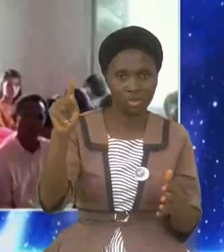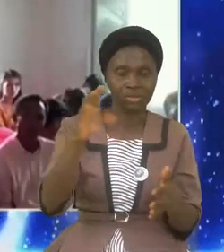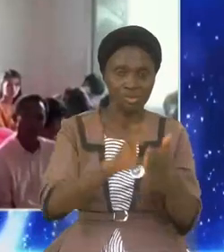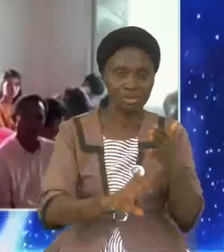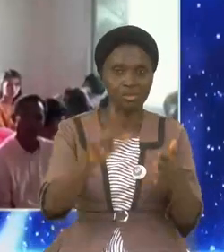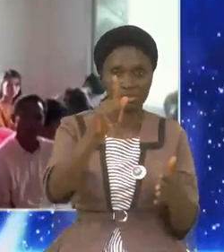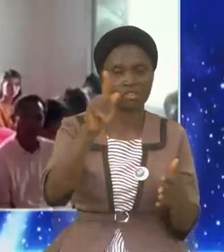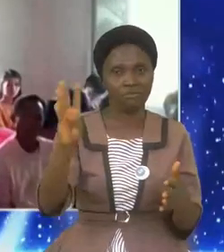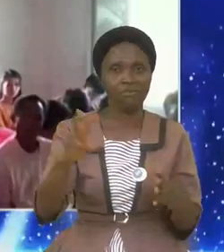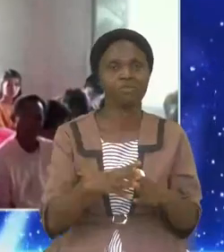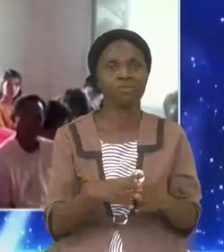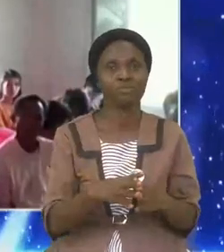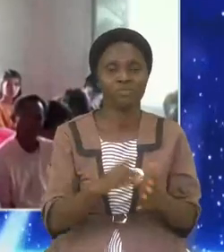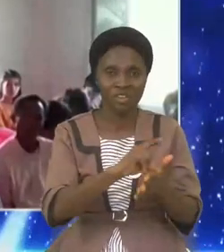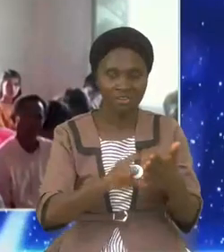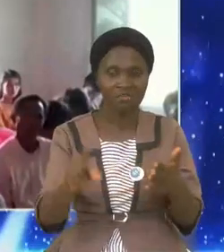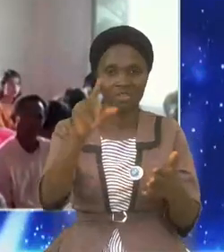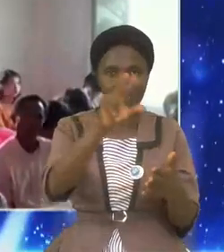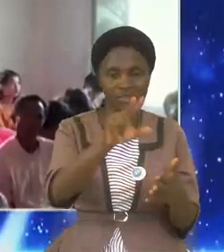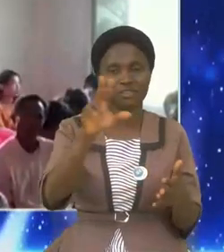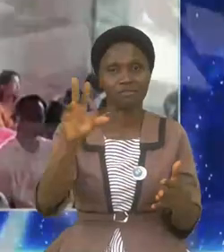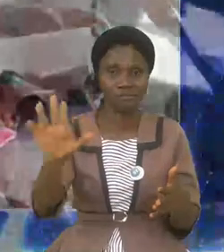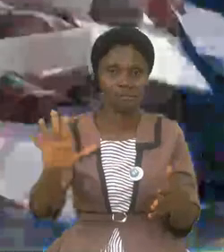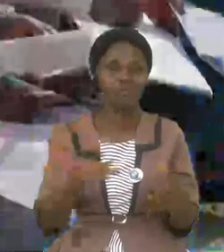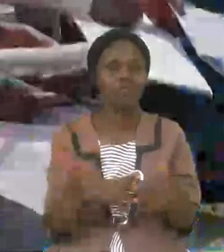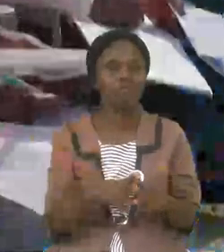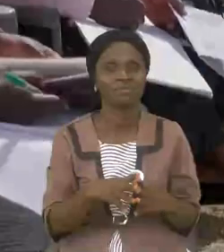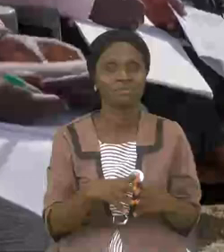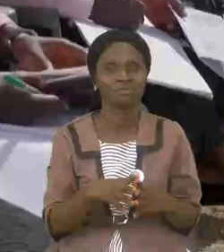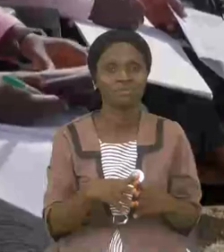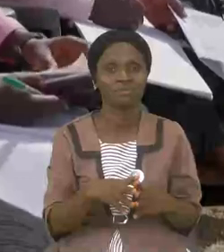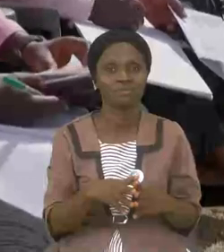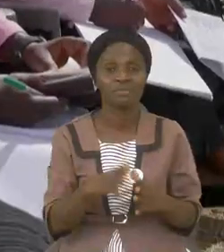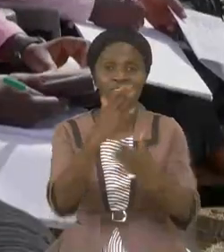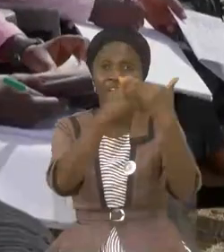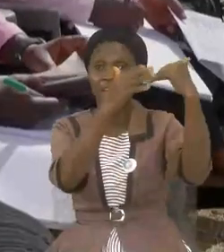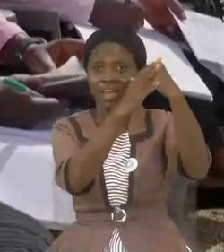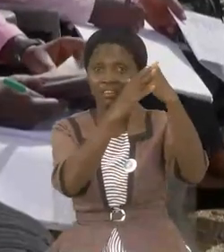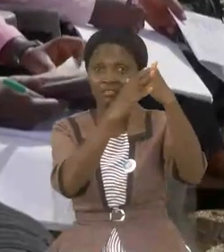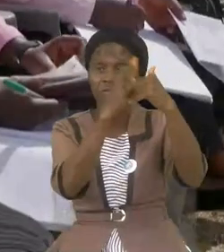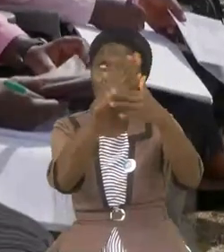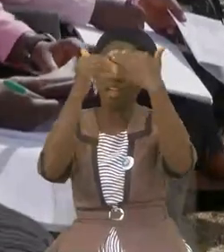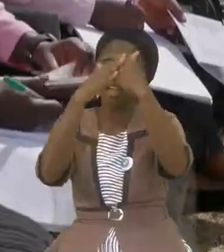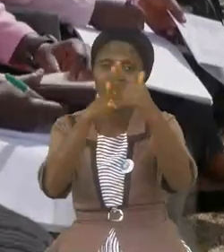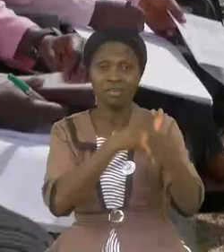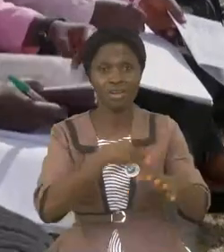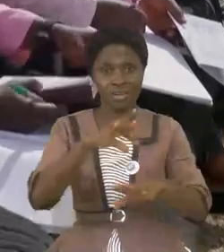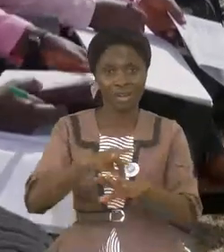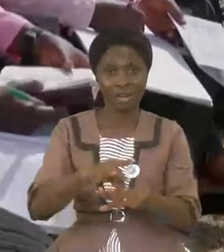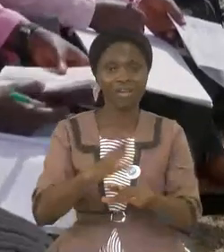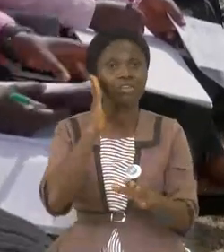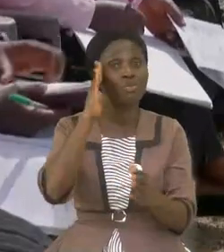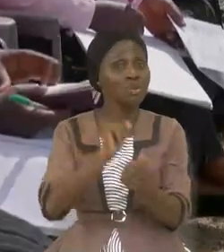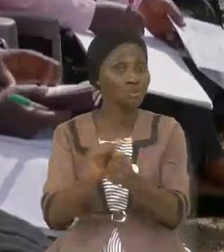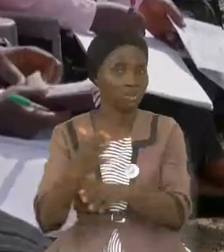en génération. Voyons Matthieu 24. Matthieu